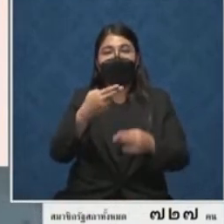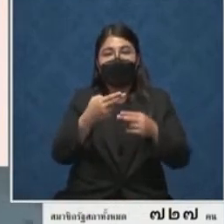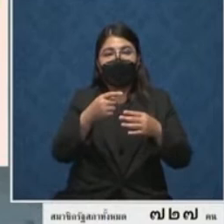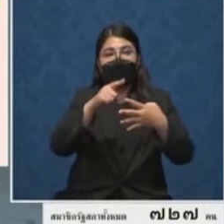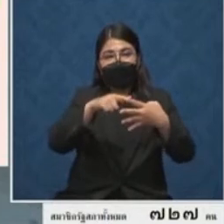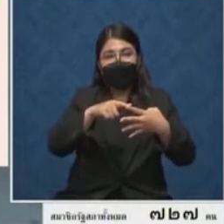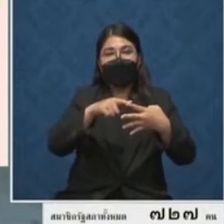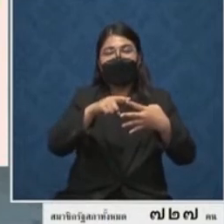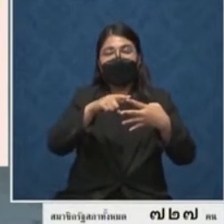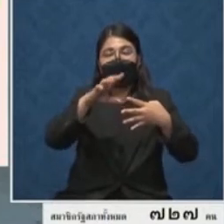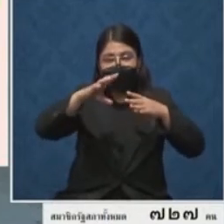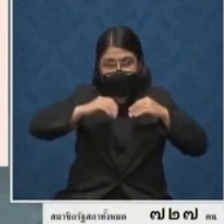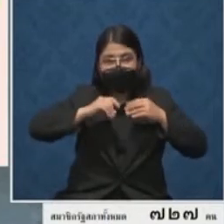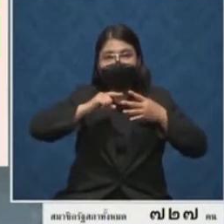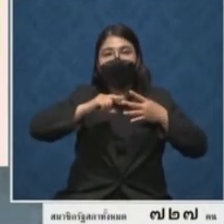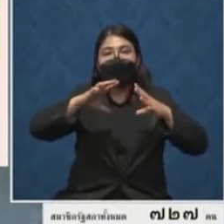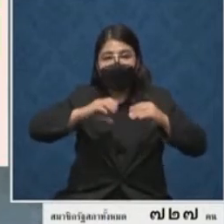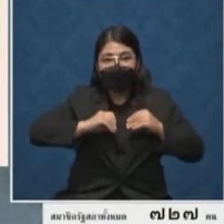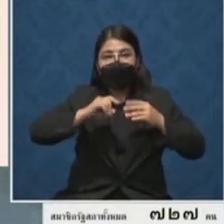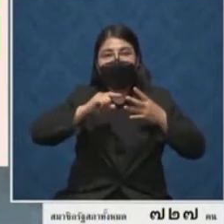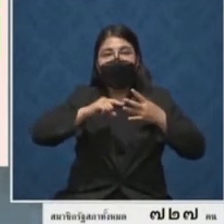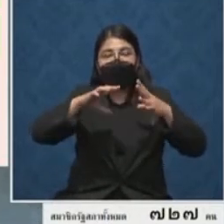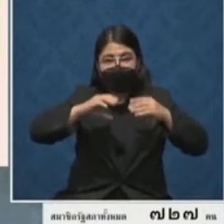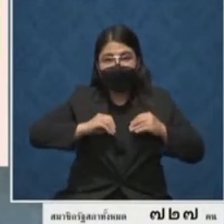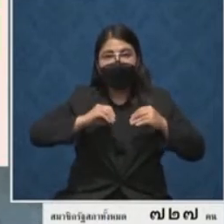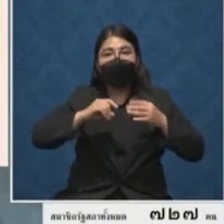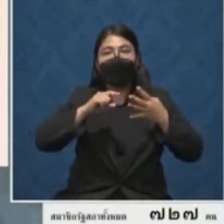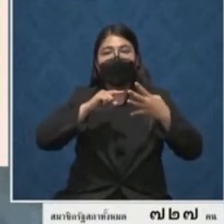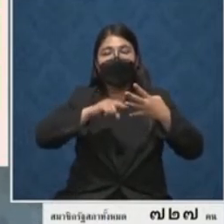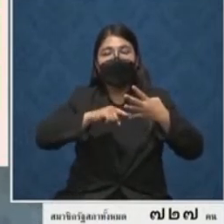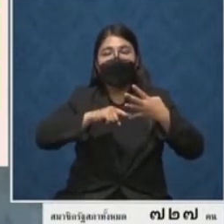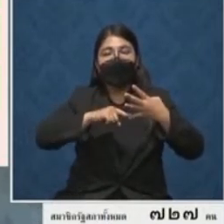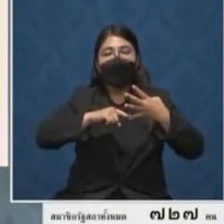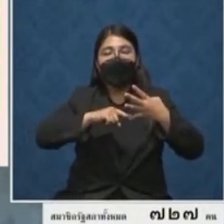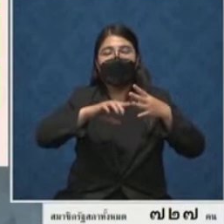การ3รับหลักการ4รับหลักการครับ